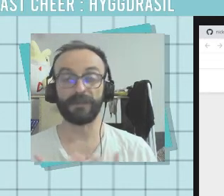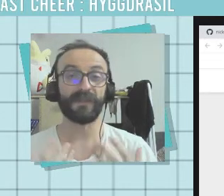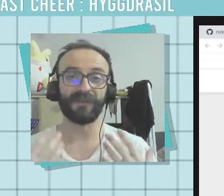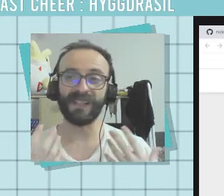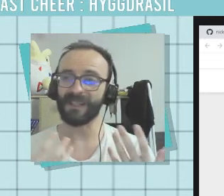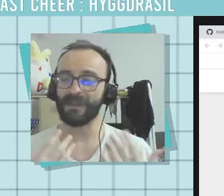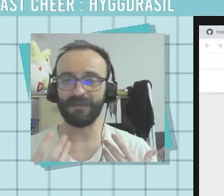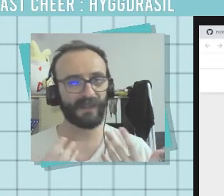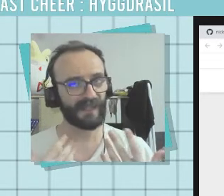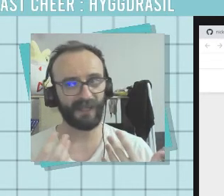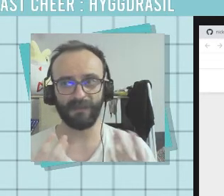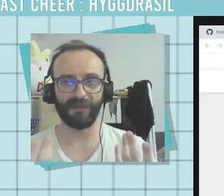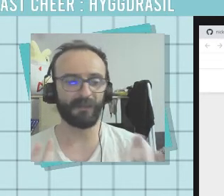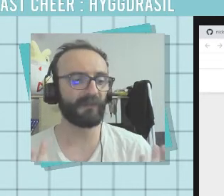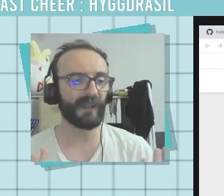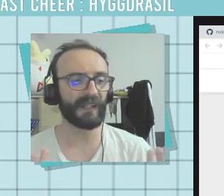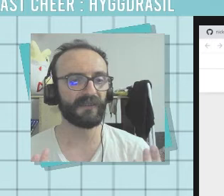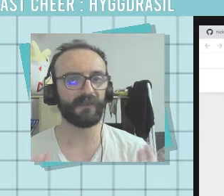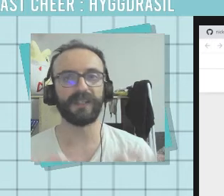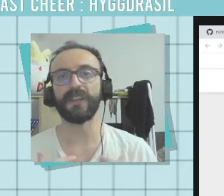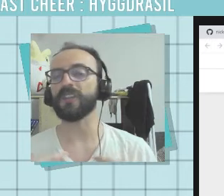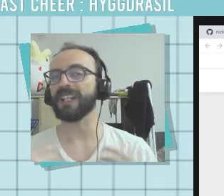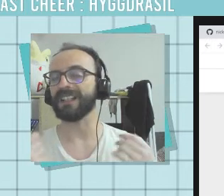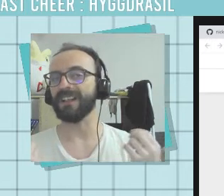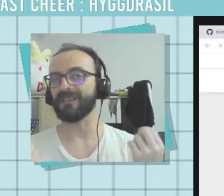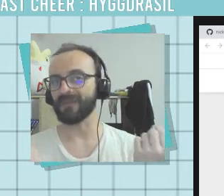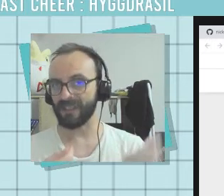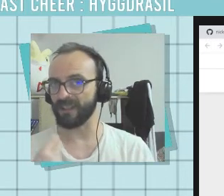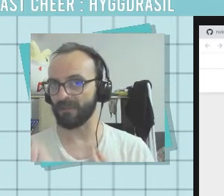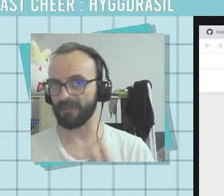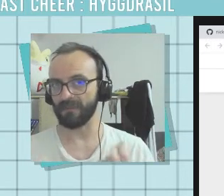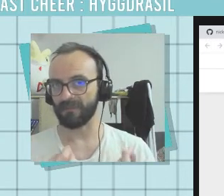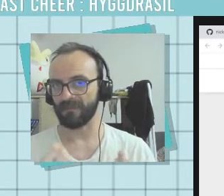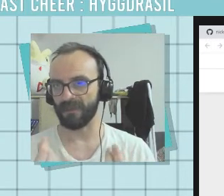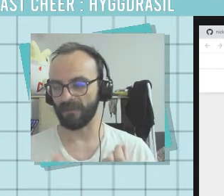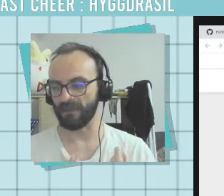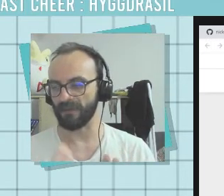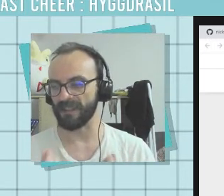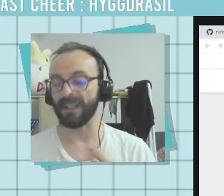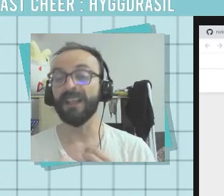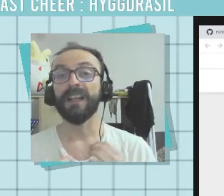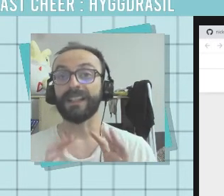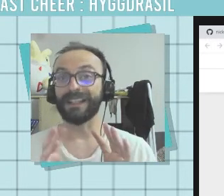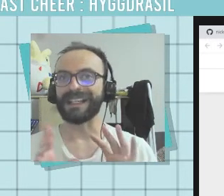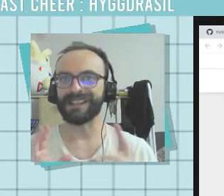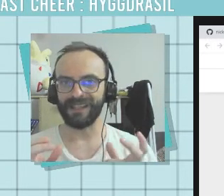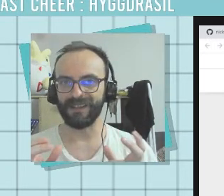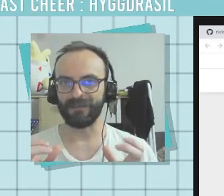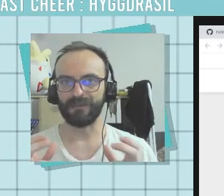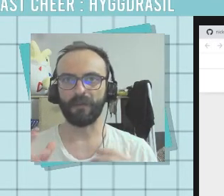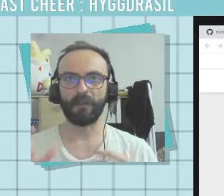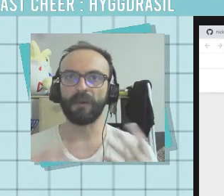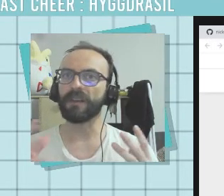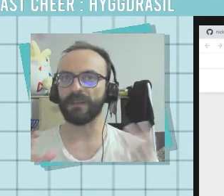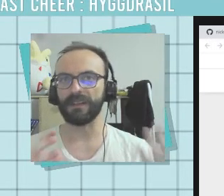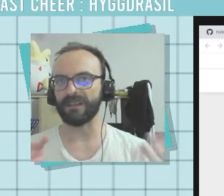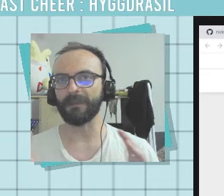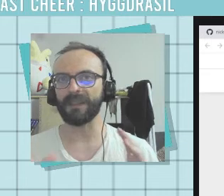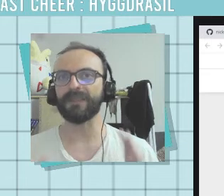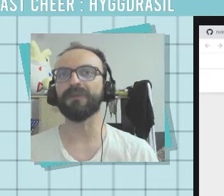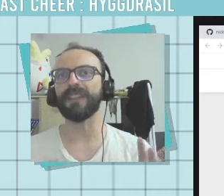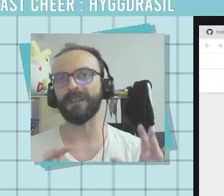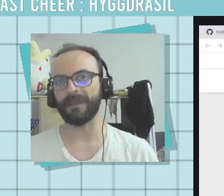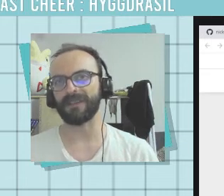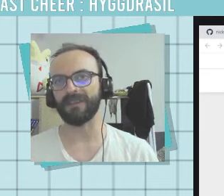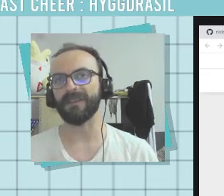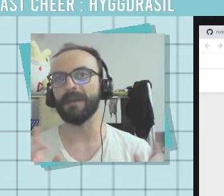Et puis surtout les expressions faciales peuvent un peu varier selon les gens, chacun a son style un peu dans le fait de signer. Il y a des accents, on peut arriver à déterminer